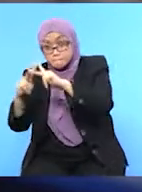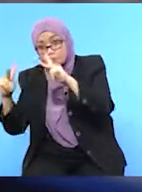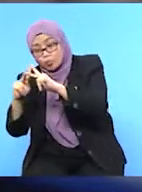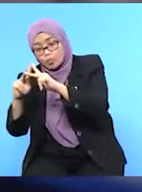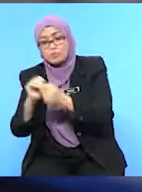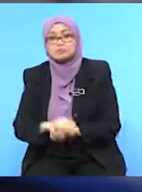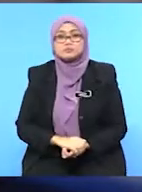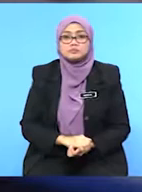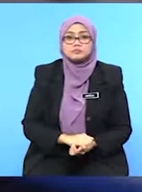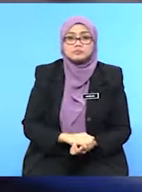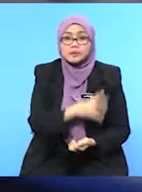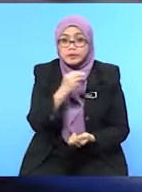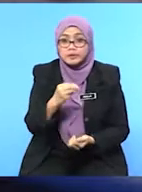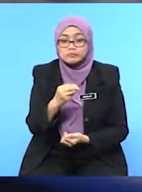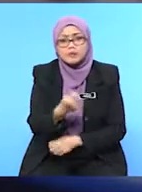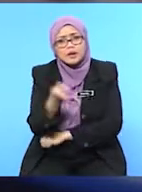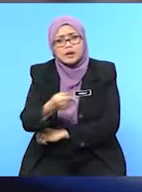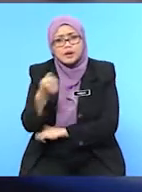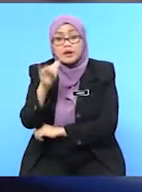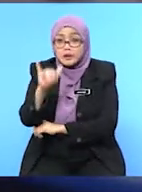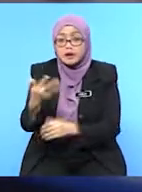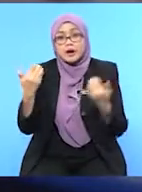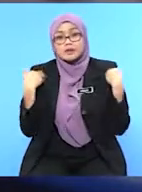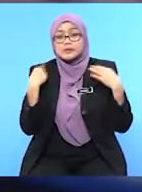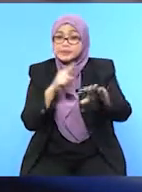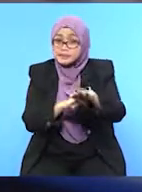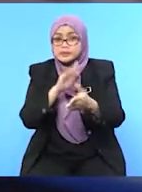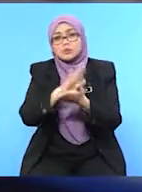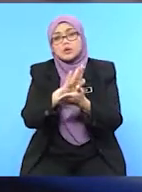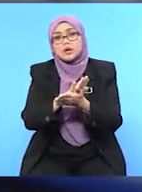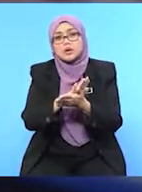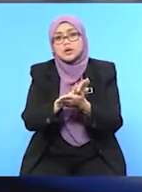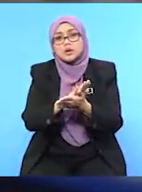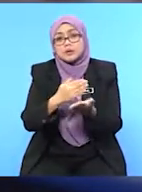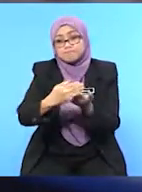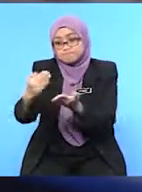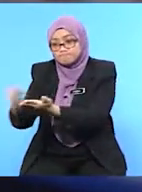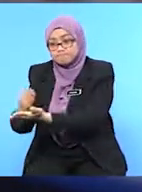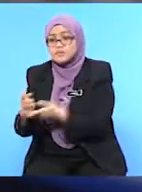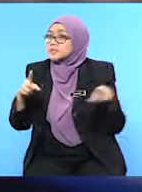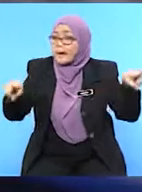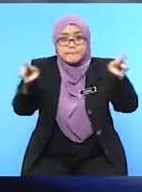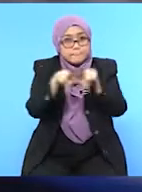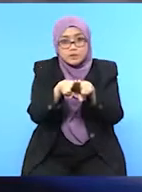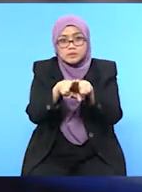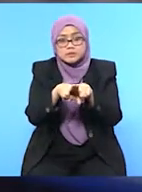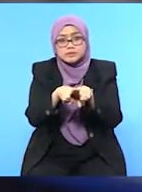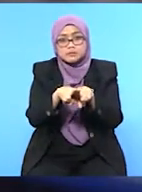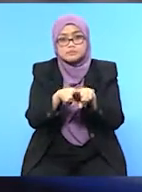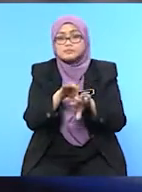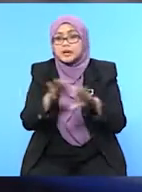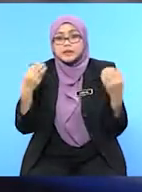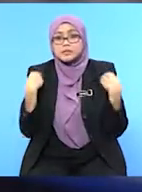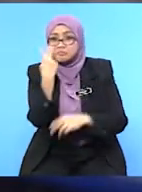juga tualatin setiap kemudahan yang dibekalkan ke sekolah-sekolah juga diabaikan Samurai the gate ampuh mengira jenis sekolah